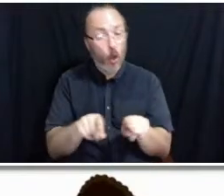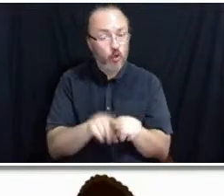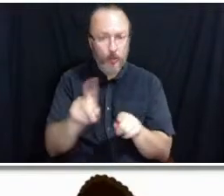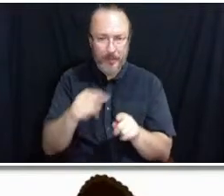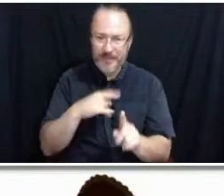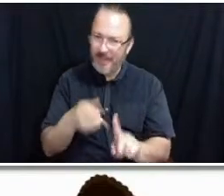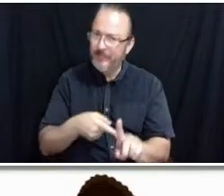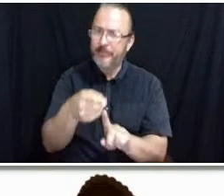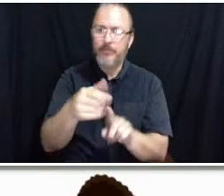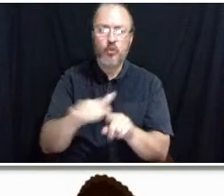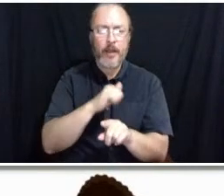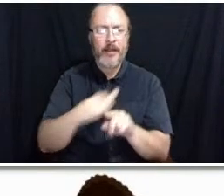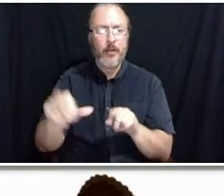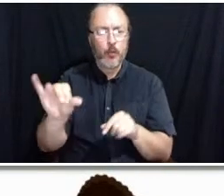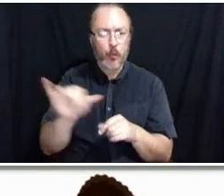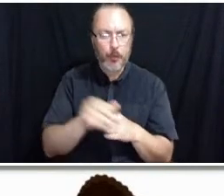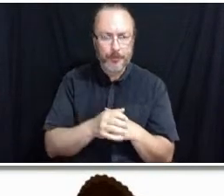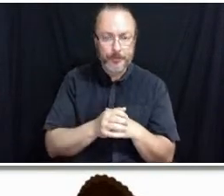formation spécialisée.